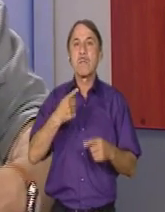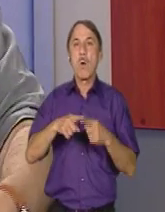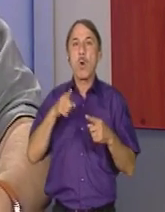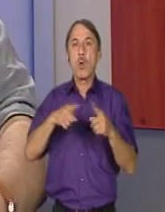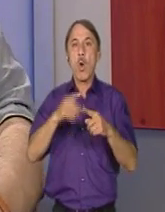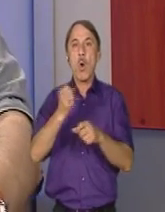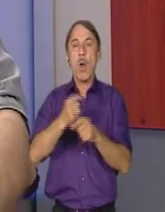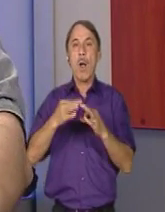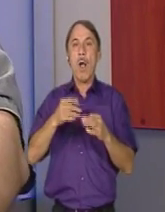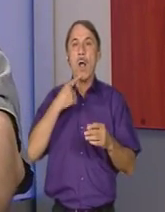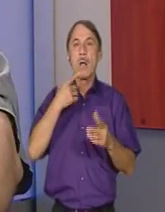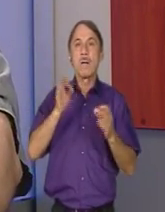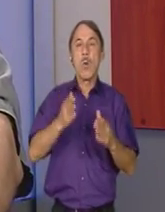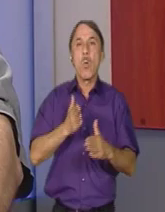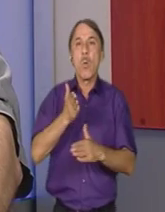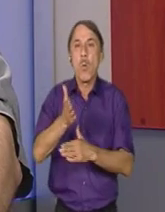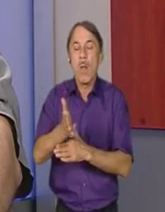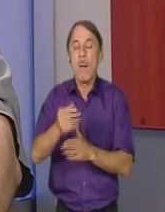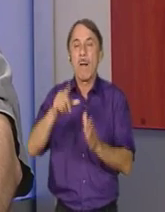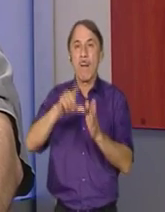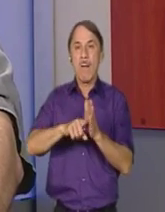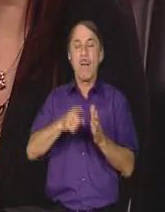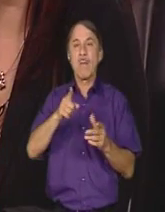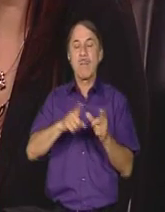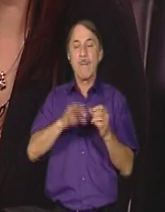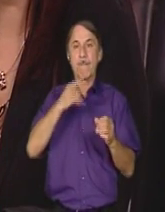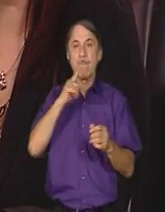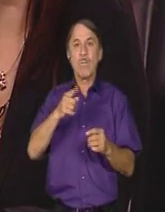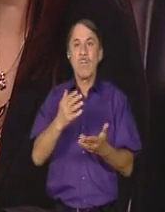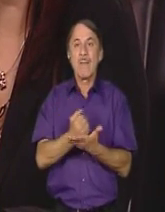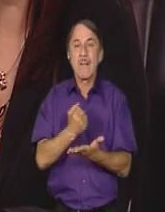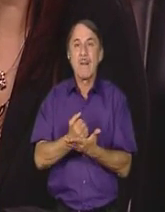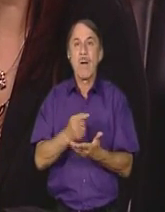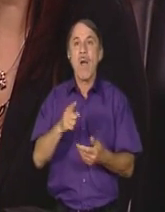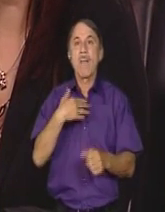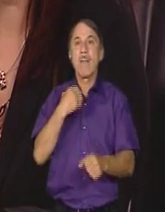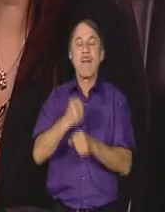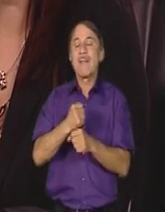i mi zato ispuštamo cene ulaznica, svesni da nećemo